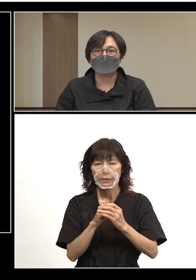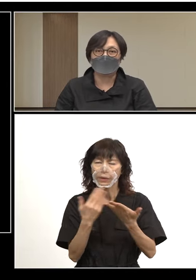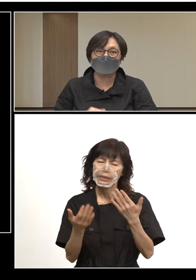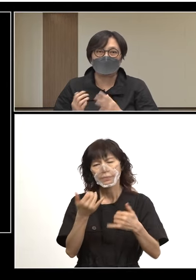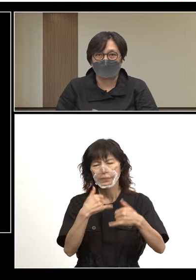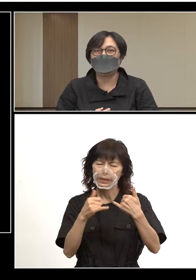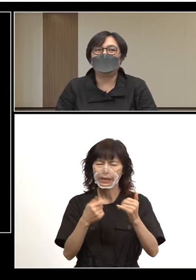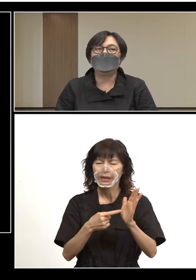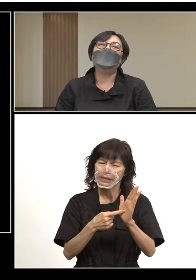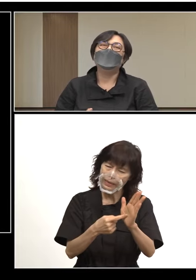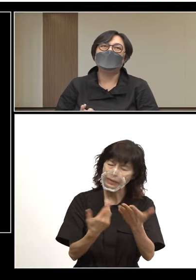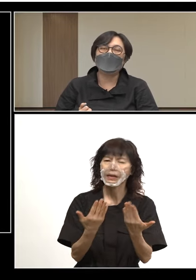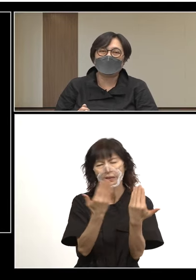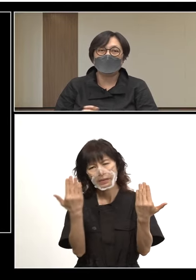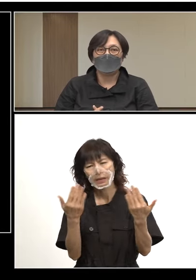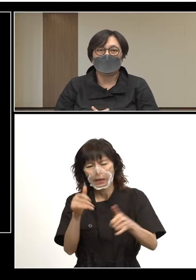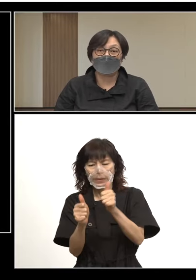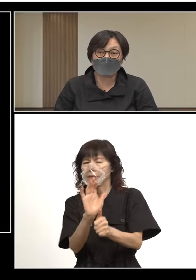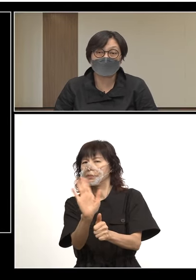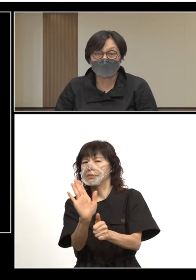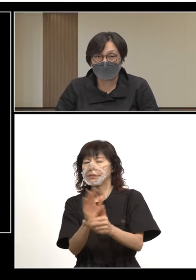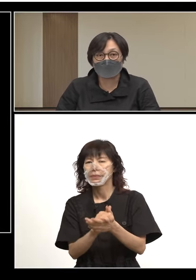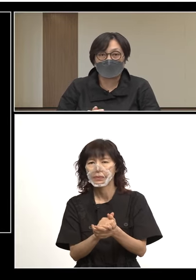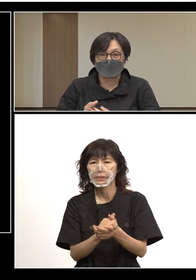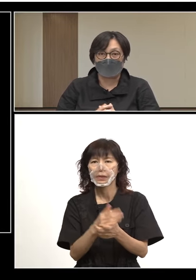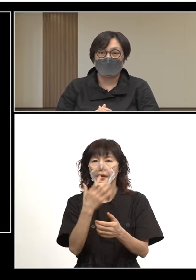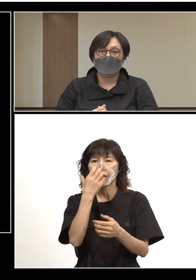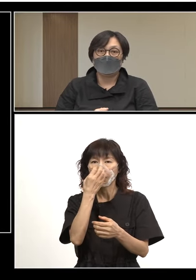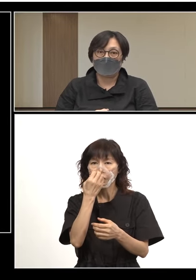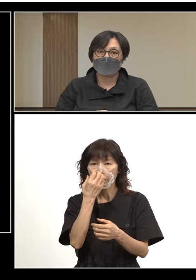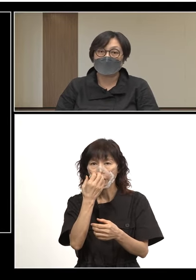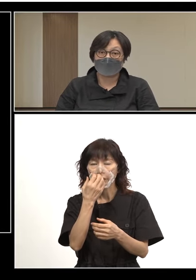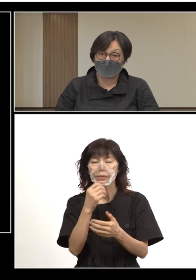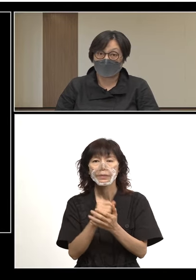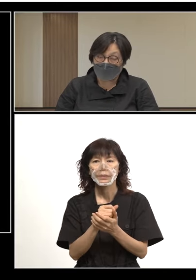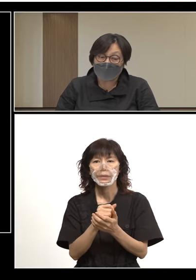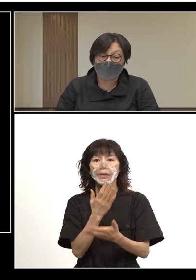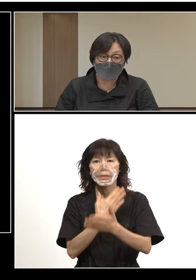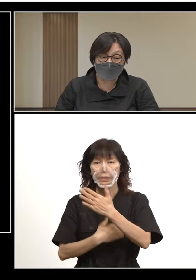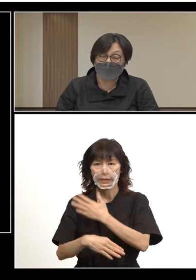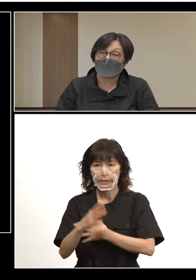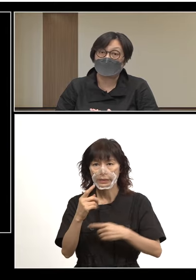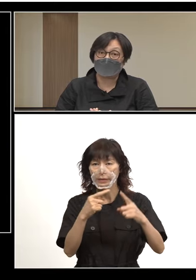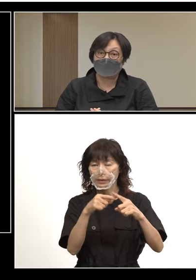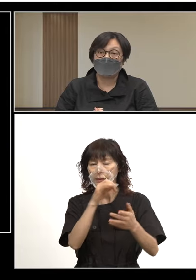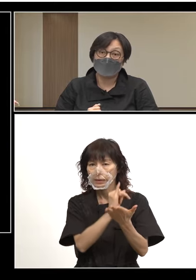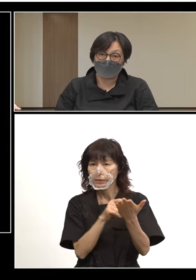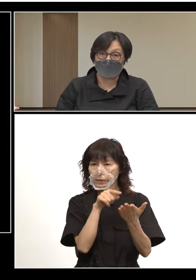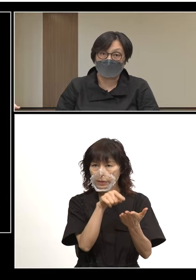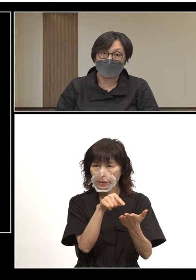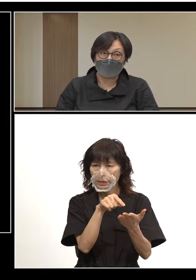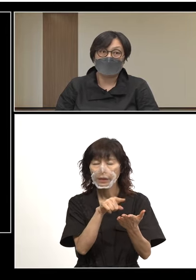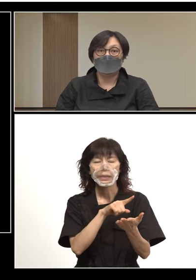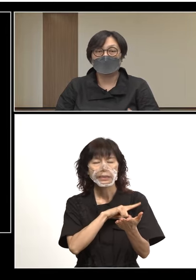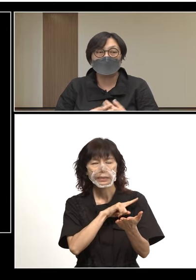啦，我哋唔想叫比賽。咁咧係咧，我哋係邀請全香港嘅一啲展能藝術家啦，佢哋將佢哋嘅作